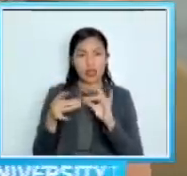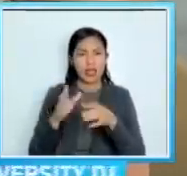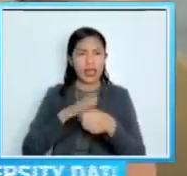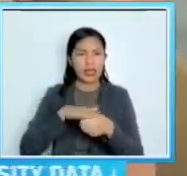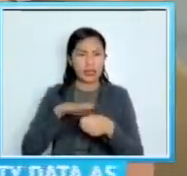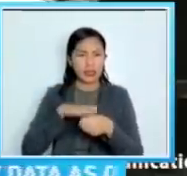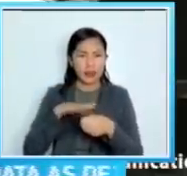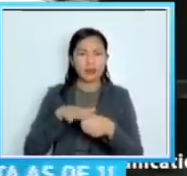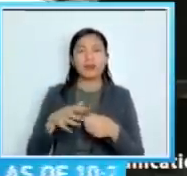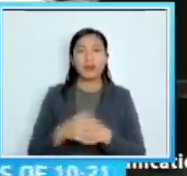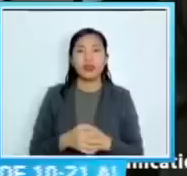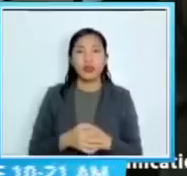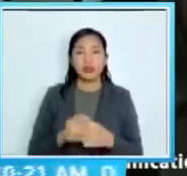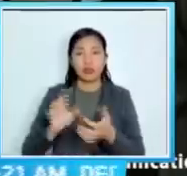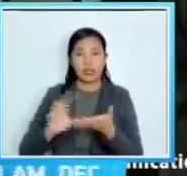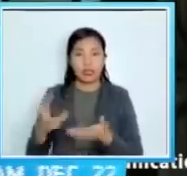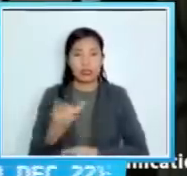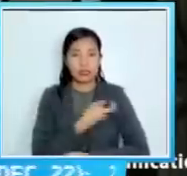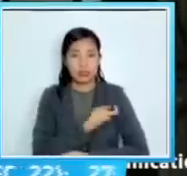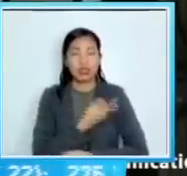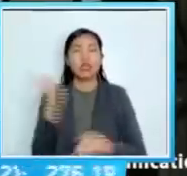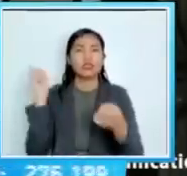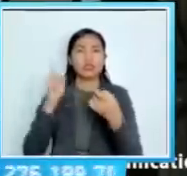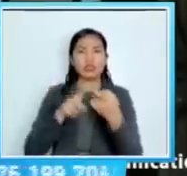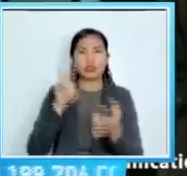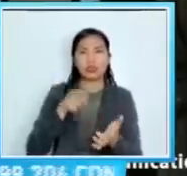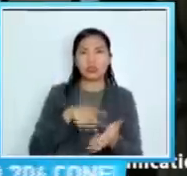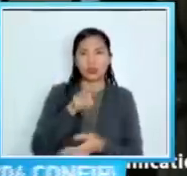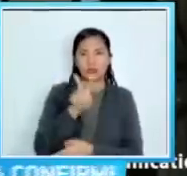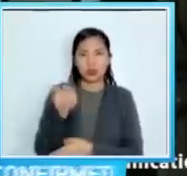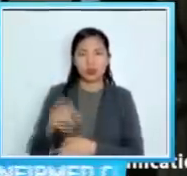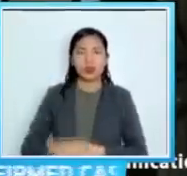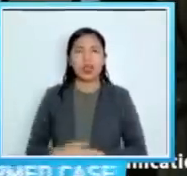ng 2022. I believe we can prevent Omicron from us.